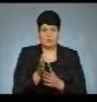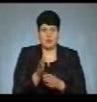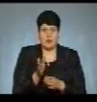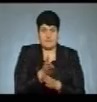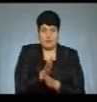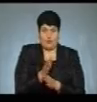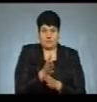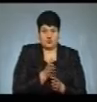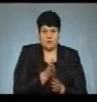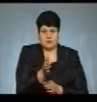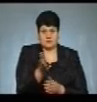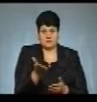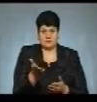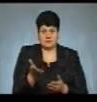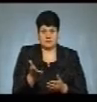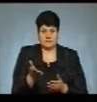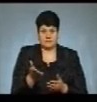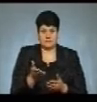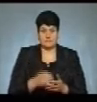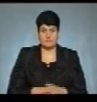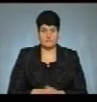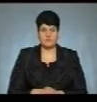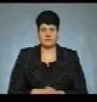нас вийшло, що їхав.